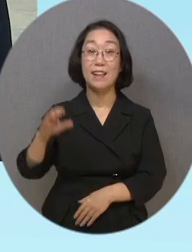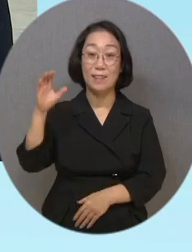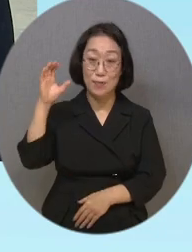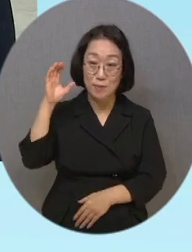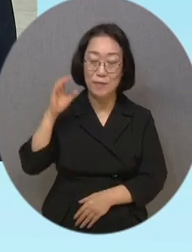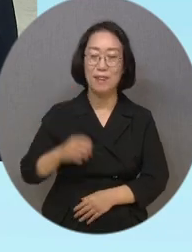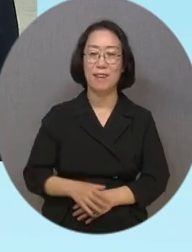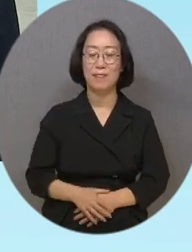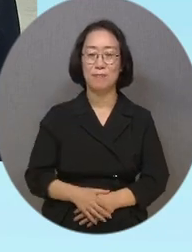들었습니다